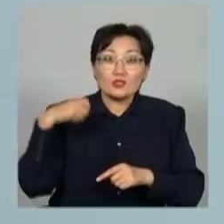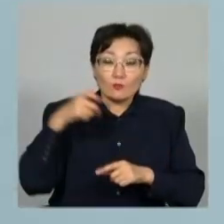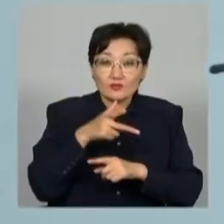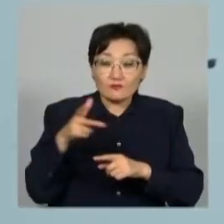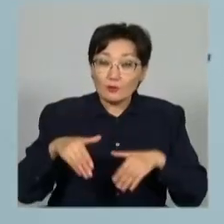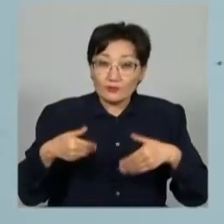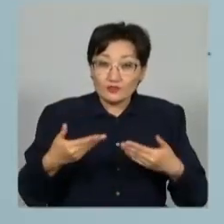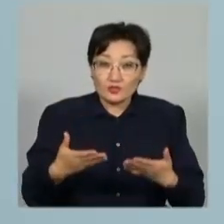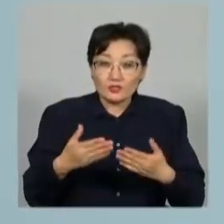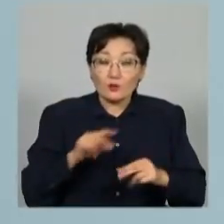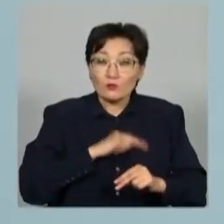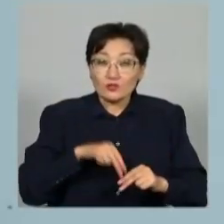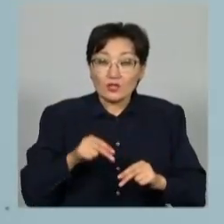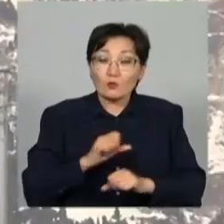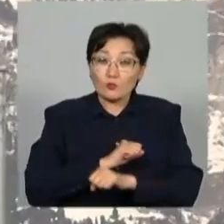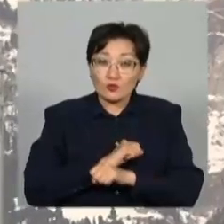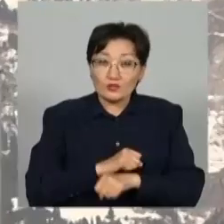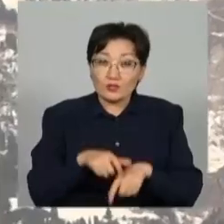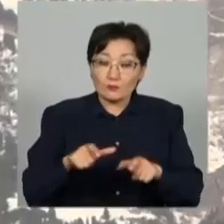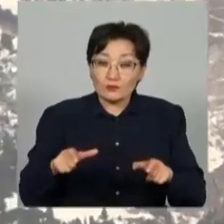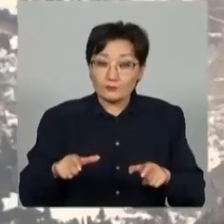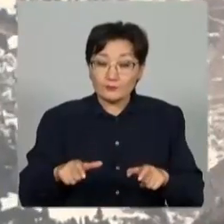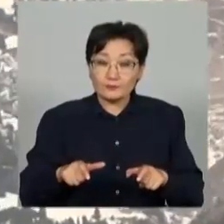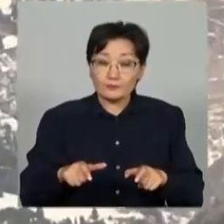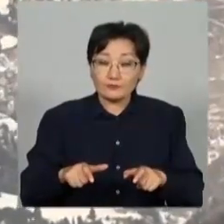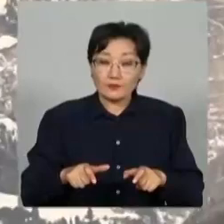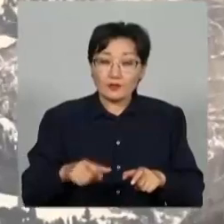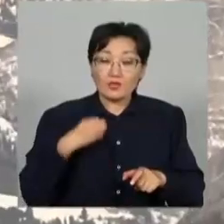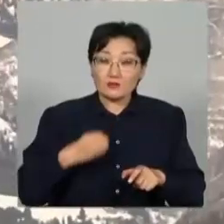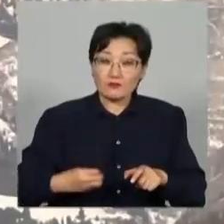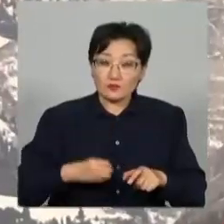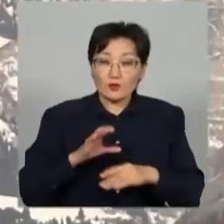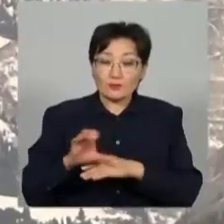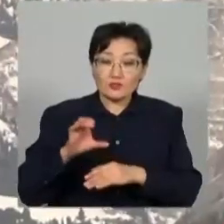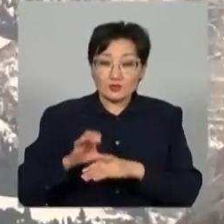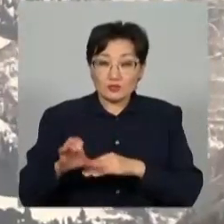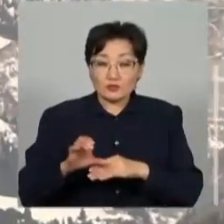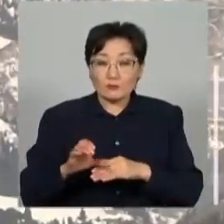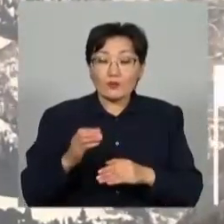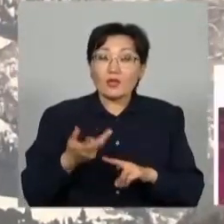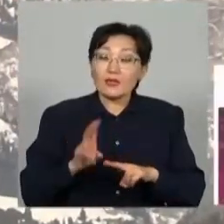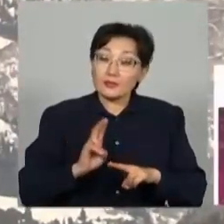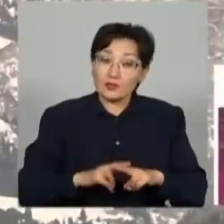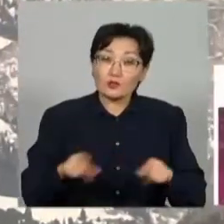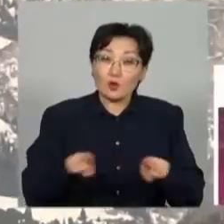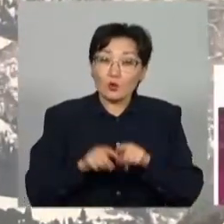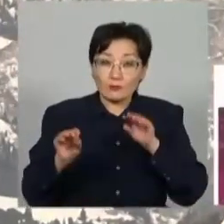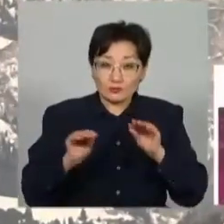любезно предоставили сотрудники курорта. Установка французского производства представляет собой